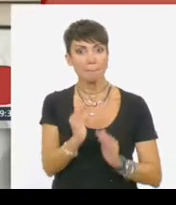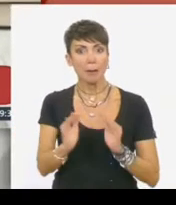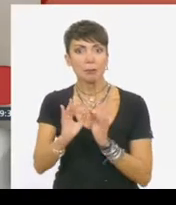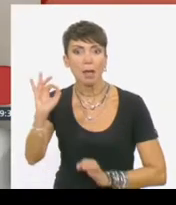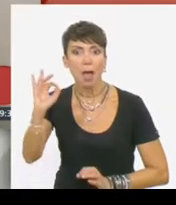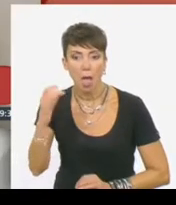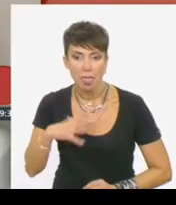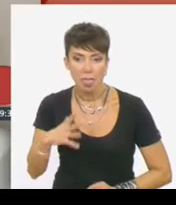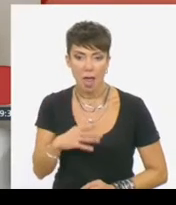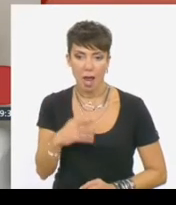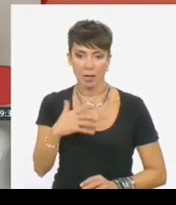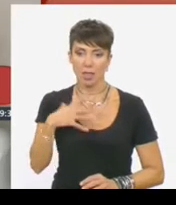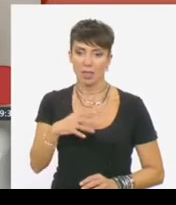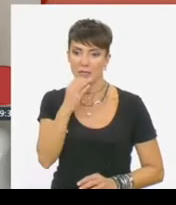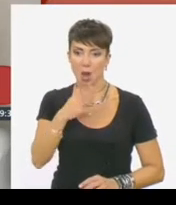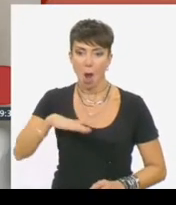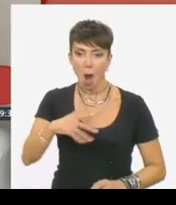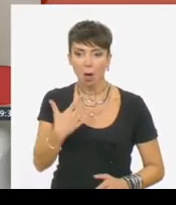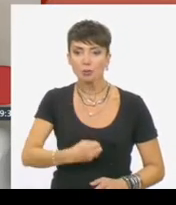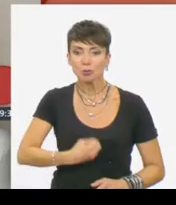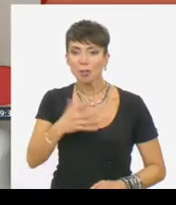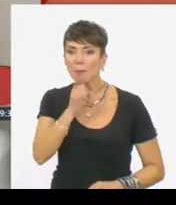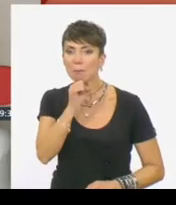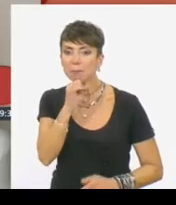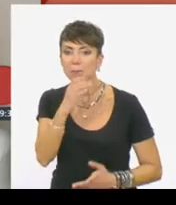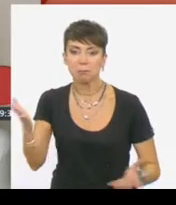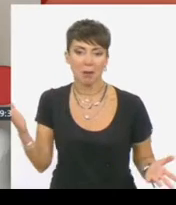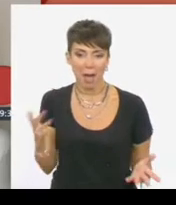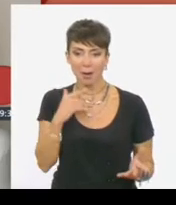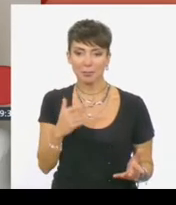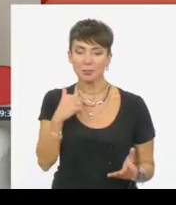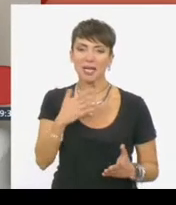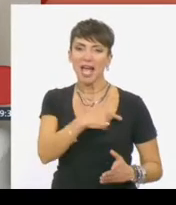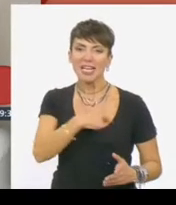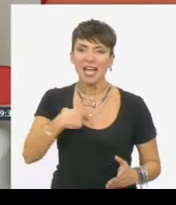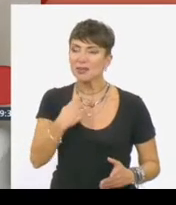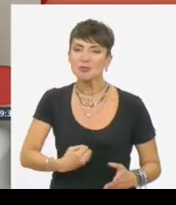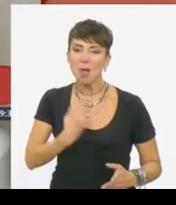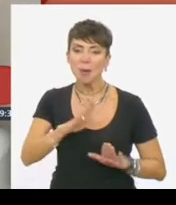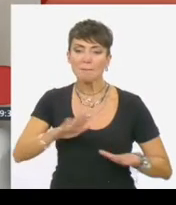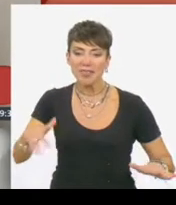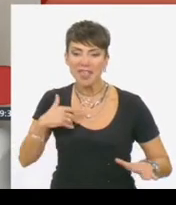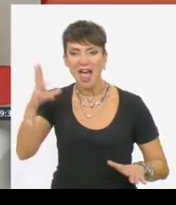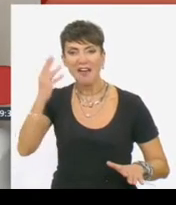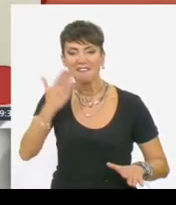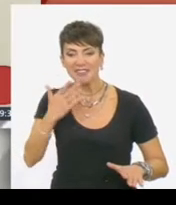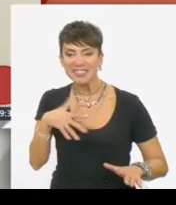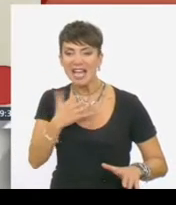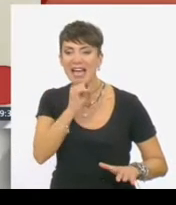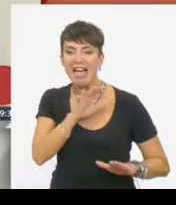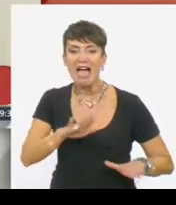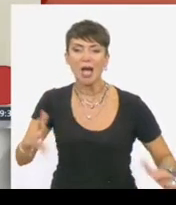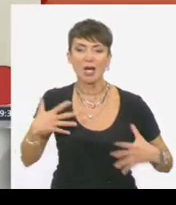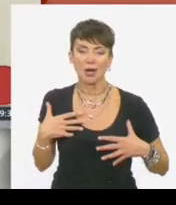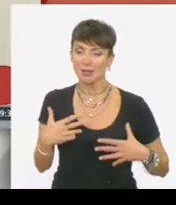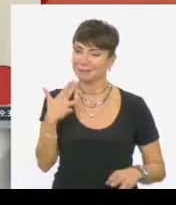μεταπτυχιακό. Σε όλους αυτούς ήμουν παππούς. Στους καθηγητές ήταν παιδιά μας, οι φοιτητές ήταν εγγονάκια μου. Είναι κάτι